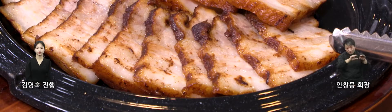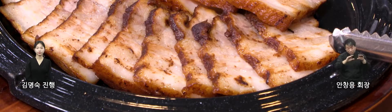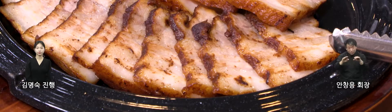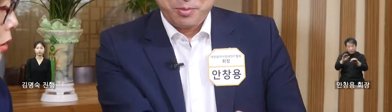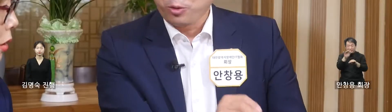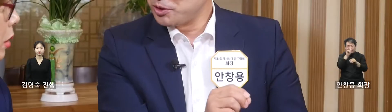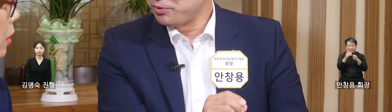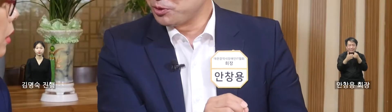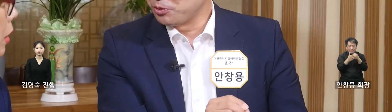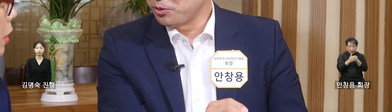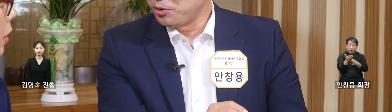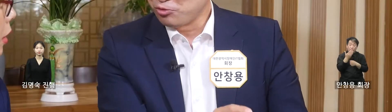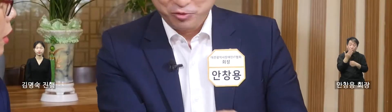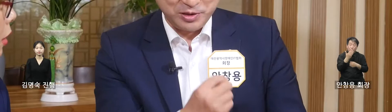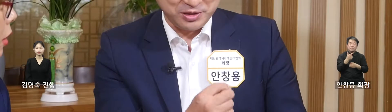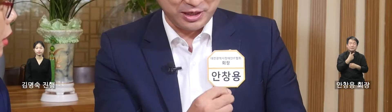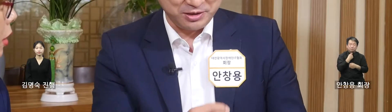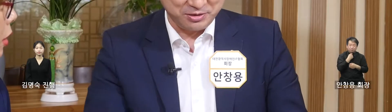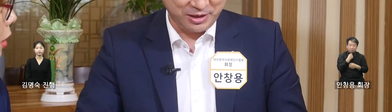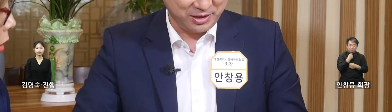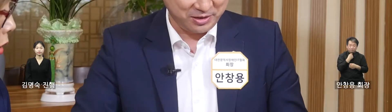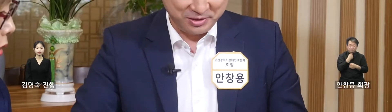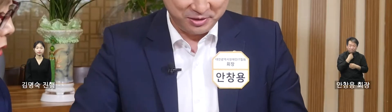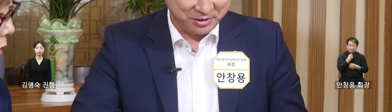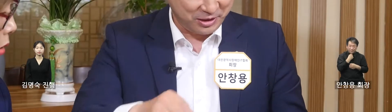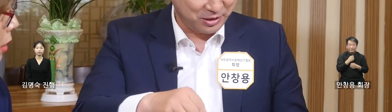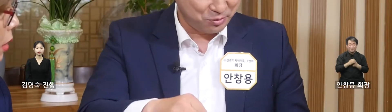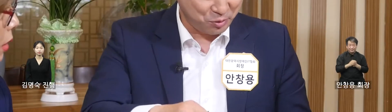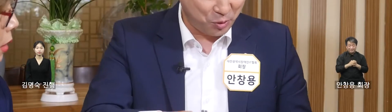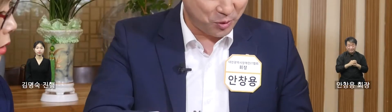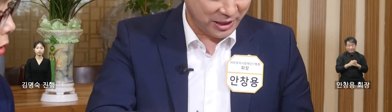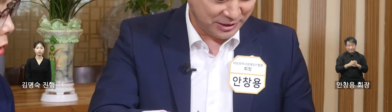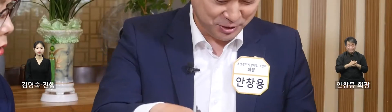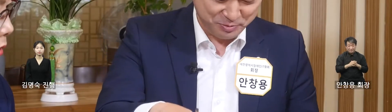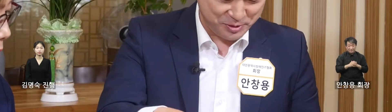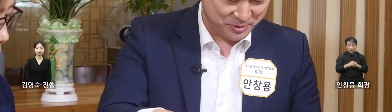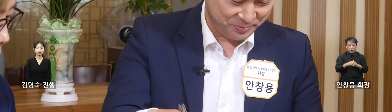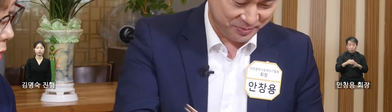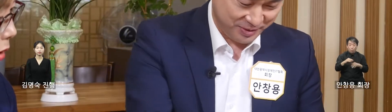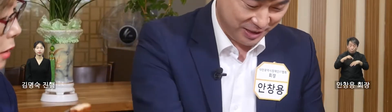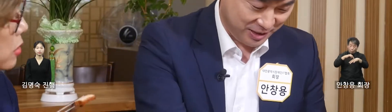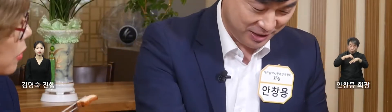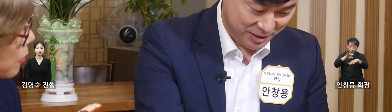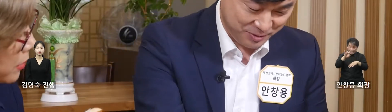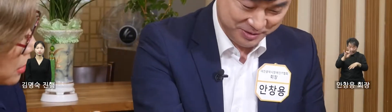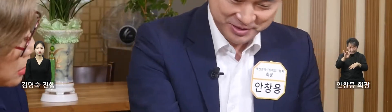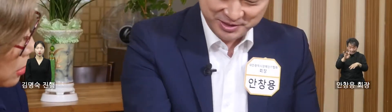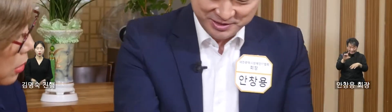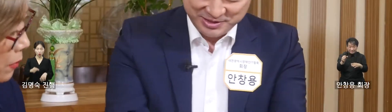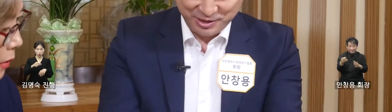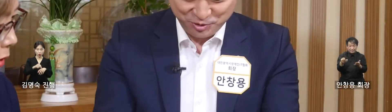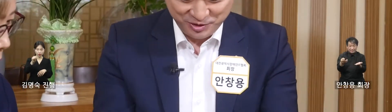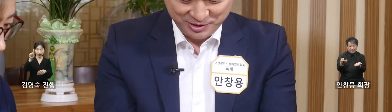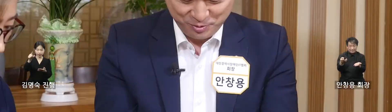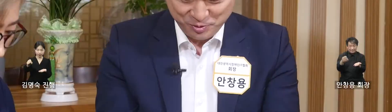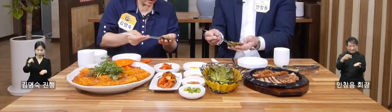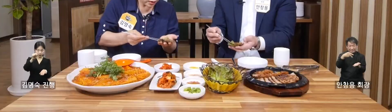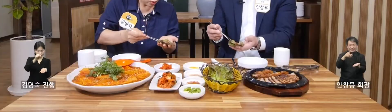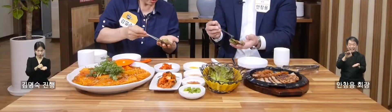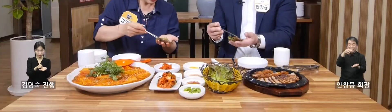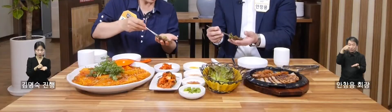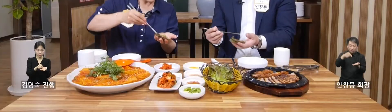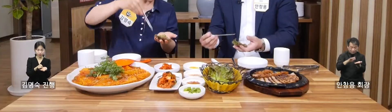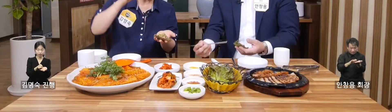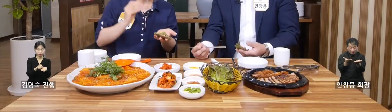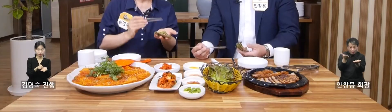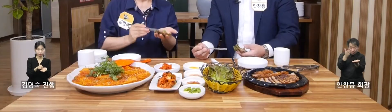일단은 먹고 싶을 정도로 구미를 당기는데 네네. 일단 고기 한 점을 네네. 딱 한 점, 하고 한 점. 상추에 네네. 딱